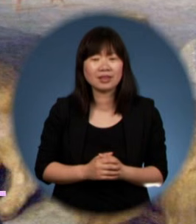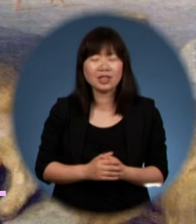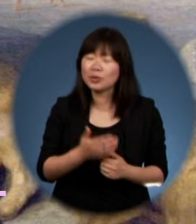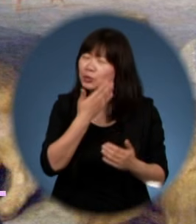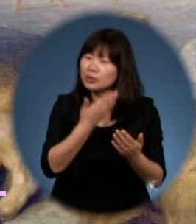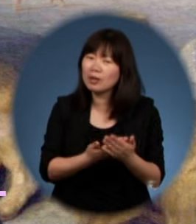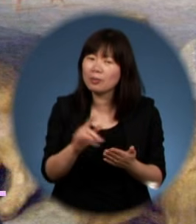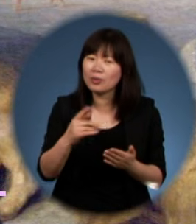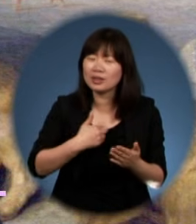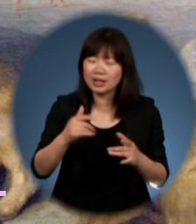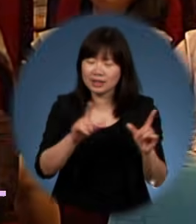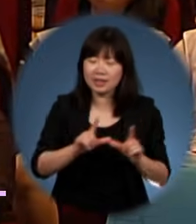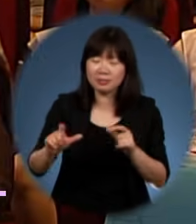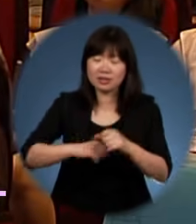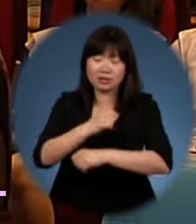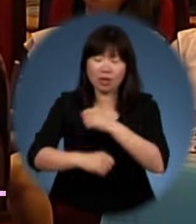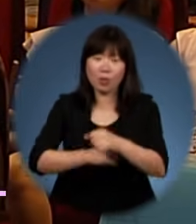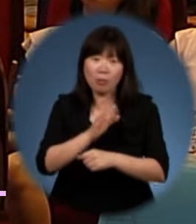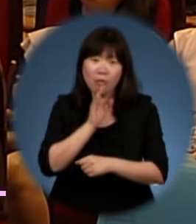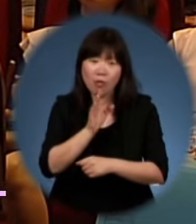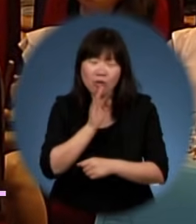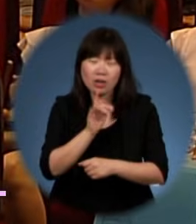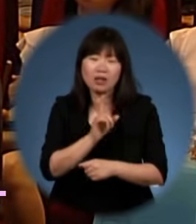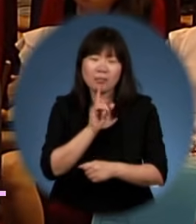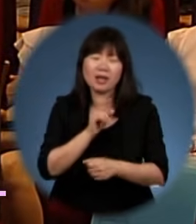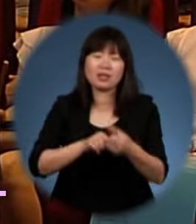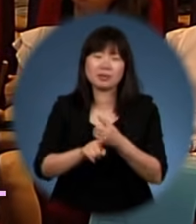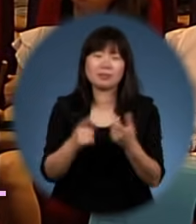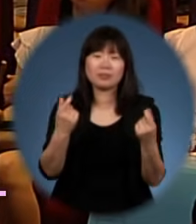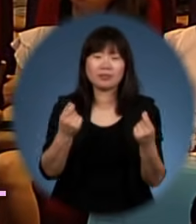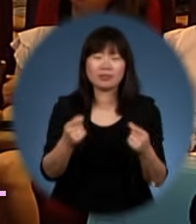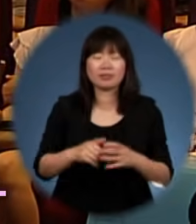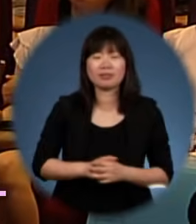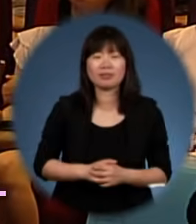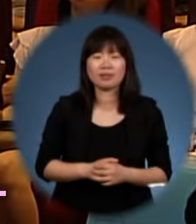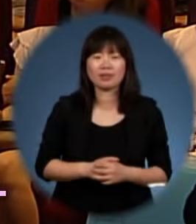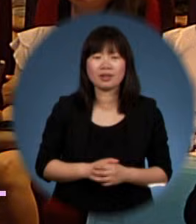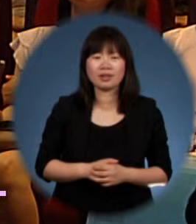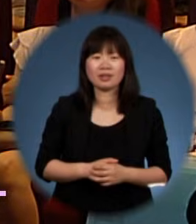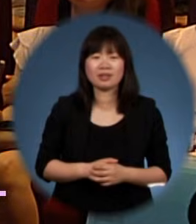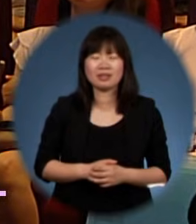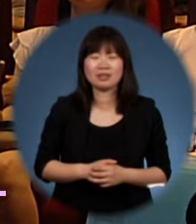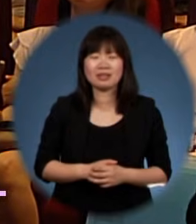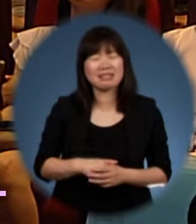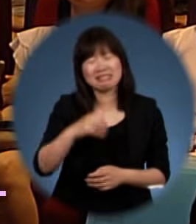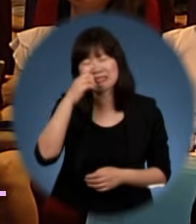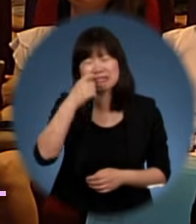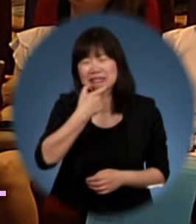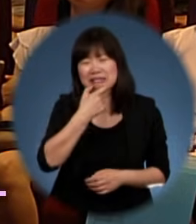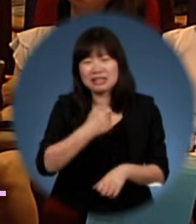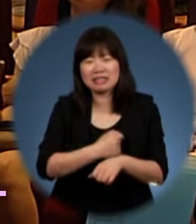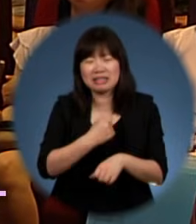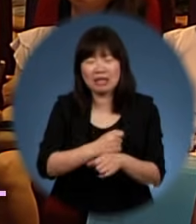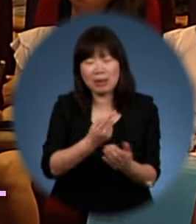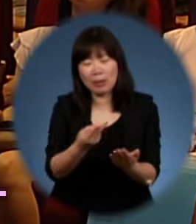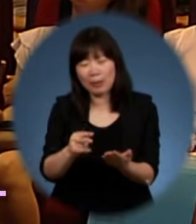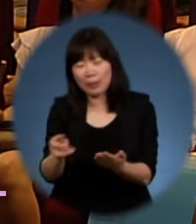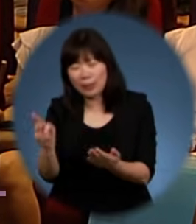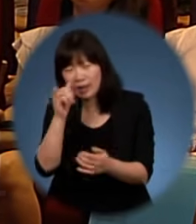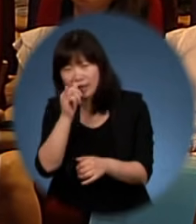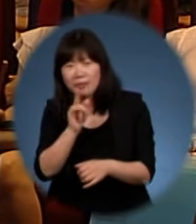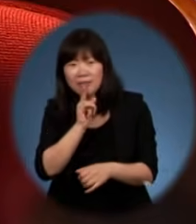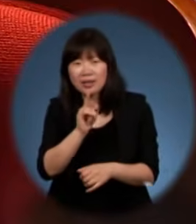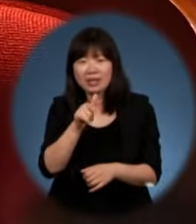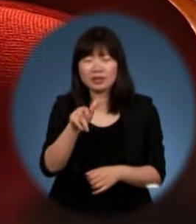것은 내 삶의 자유 지어 그런 거예요 내 삶의 자유지 뭐 그런것 조차 다시 타 그래서 개처럼 뒹군다 이렇듯이 그래서 경유